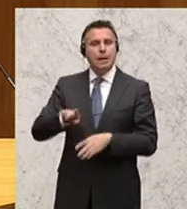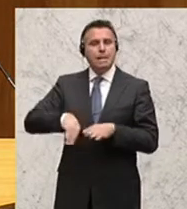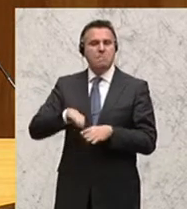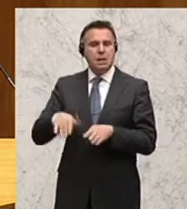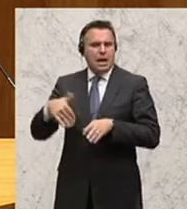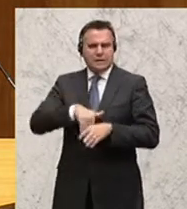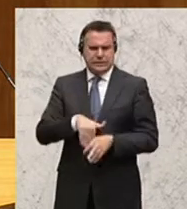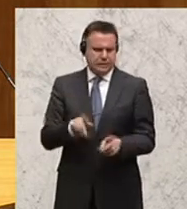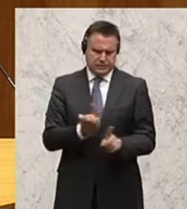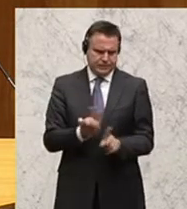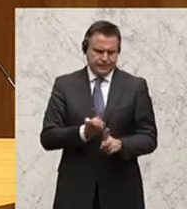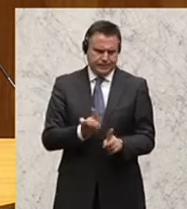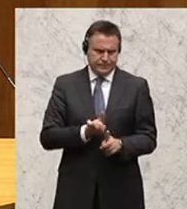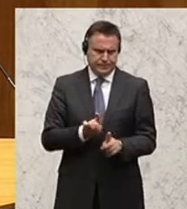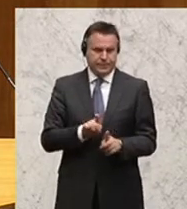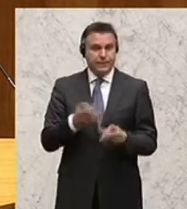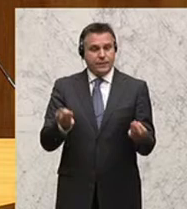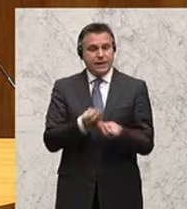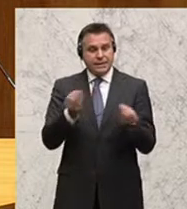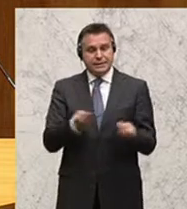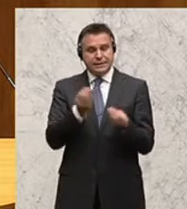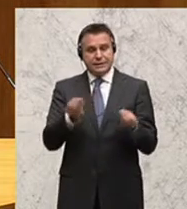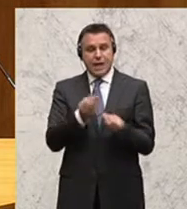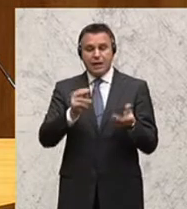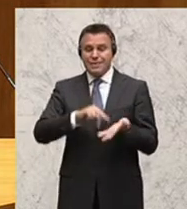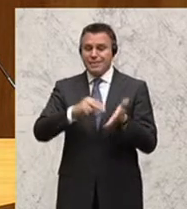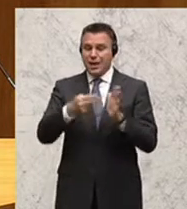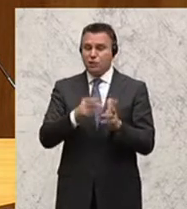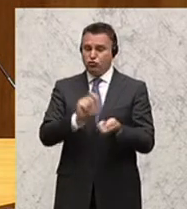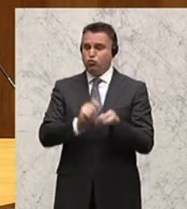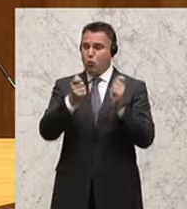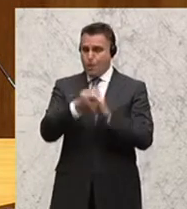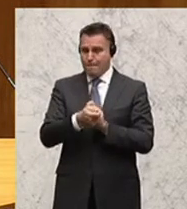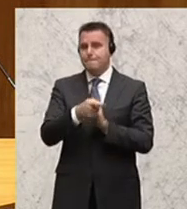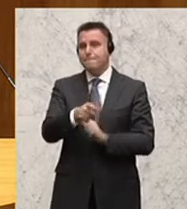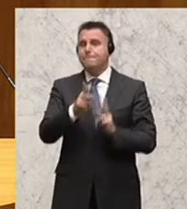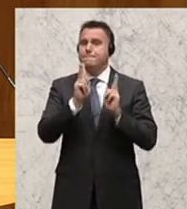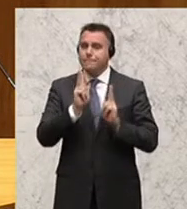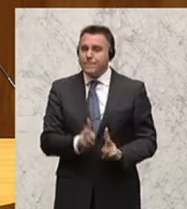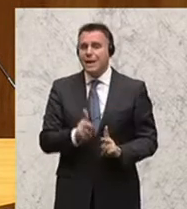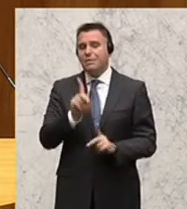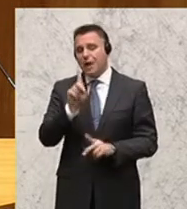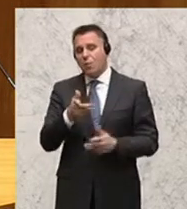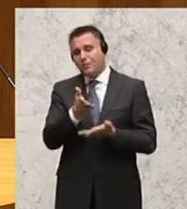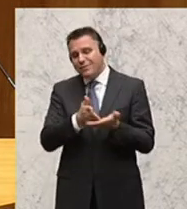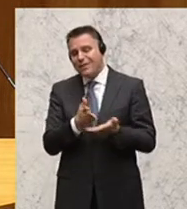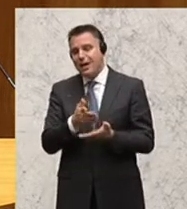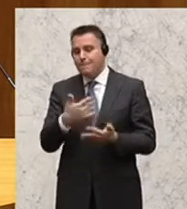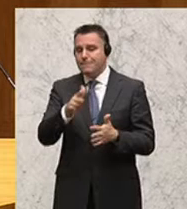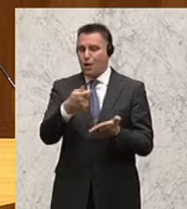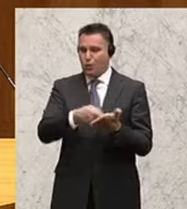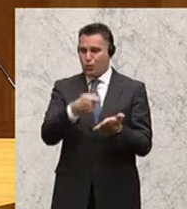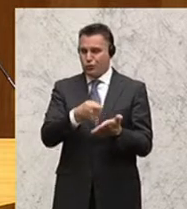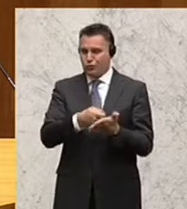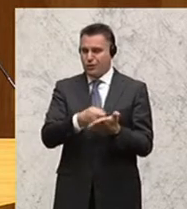werden. Technische Umrüstungen sind typenabhängig mit teils erheblichen Kosten verbunden.